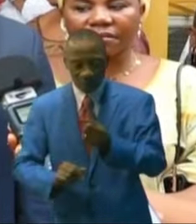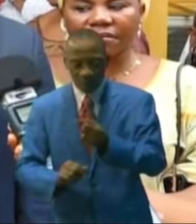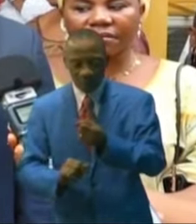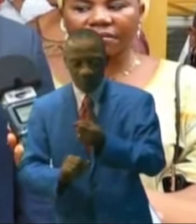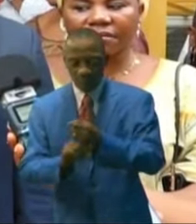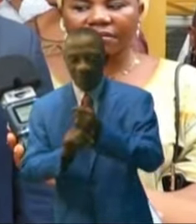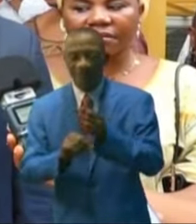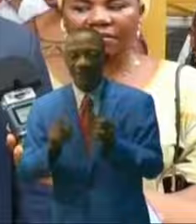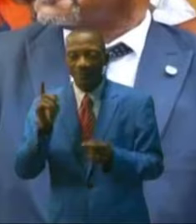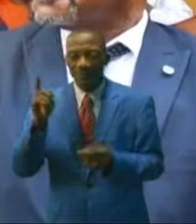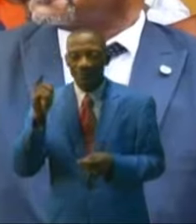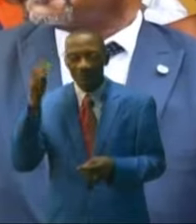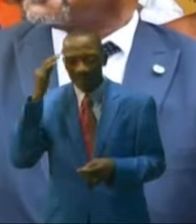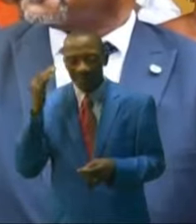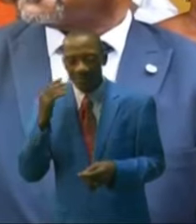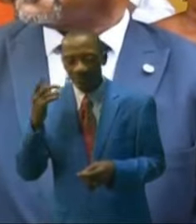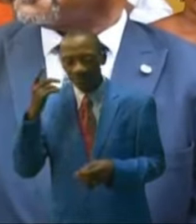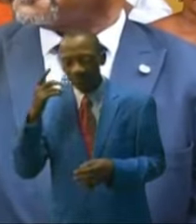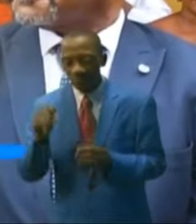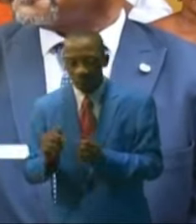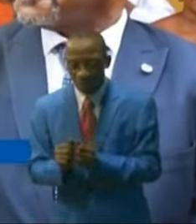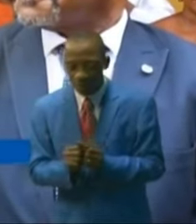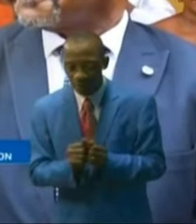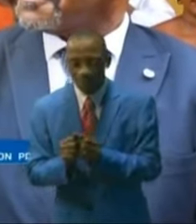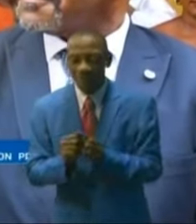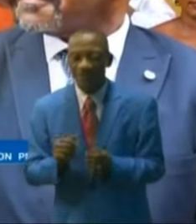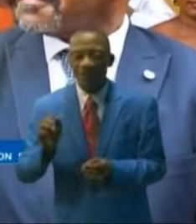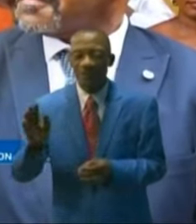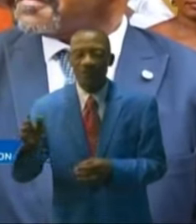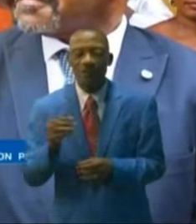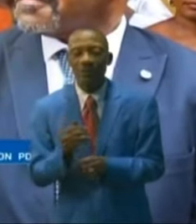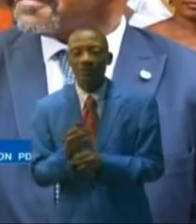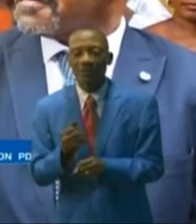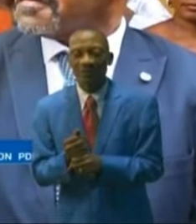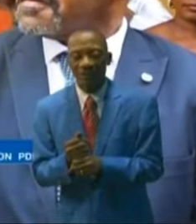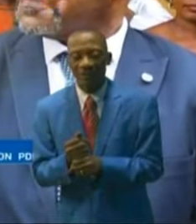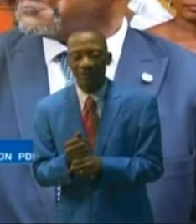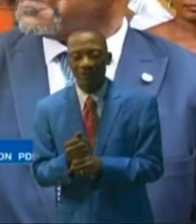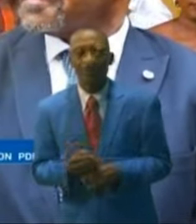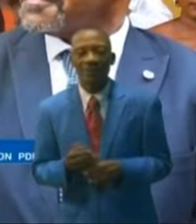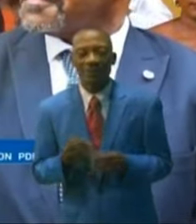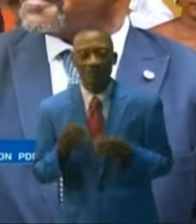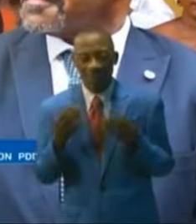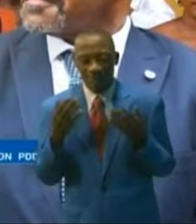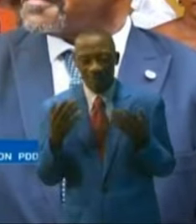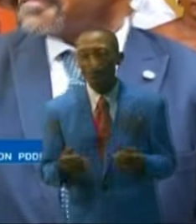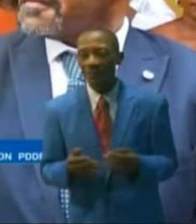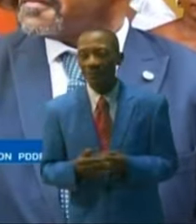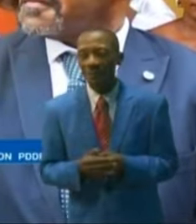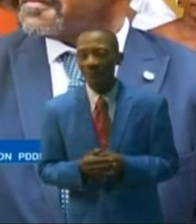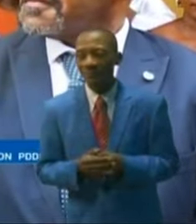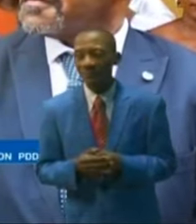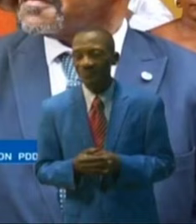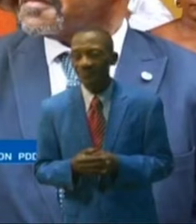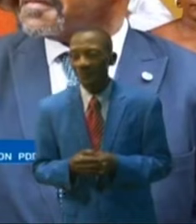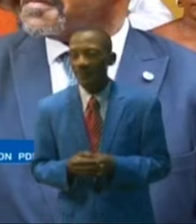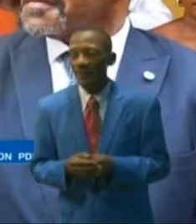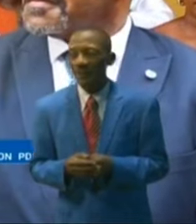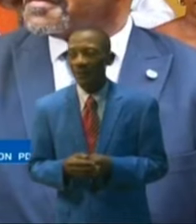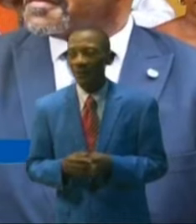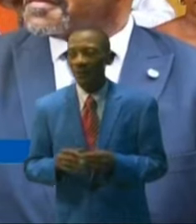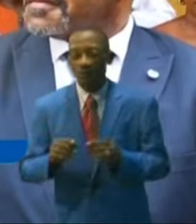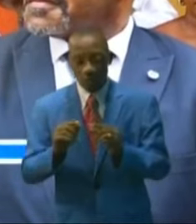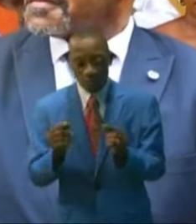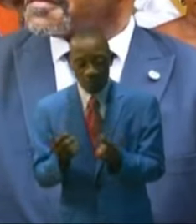nous allons bien réussir. C'est un grand jour où toutes les femmes de plusieurs formes, dynamiques de femmes, qui sont